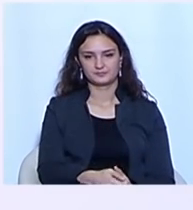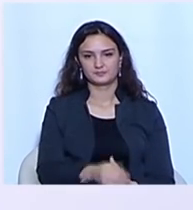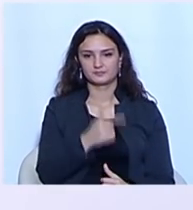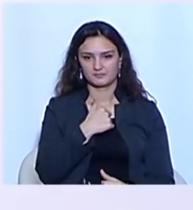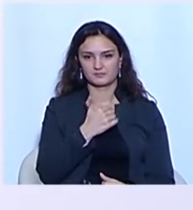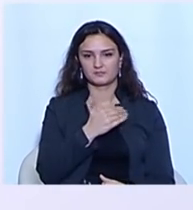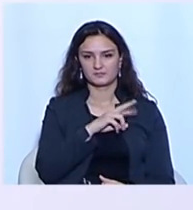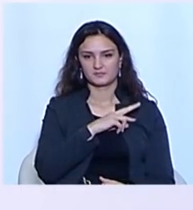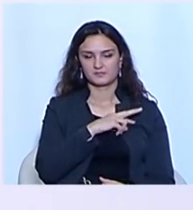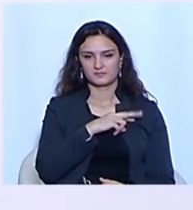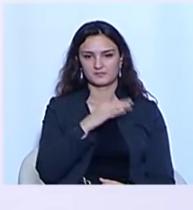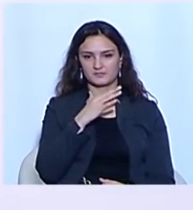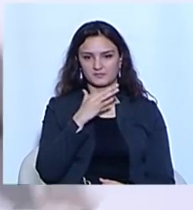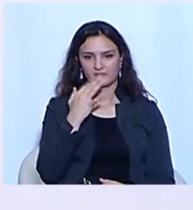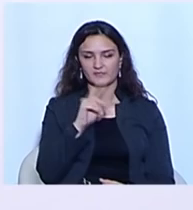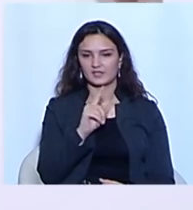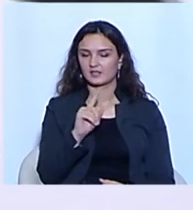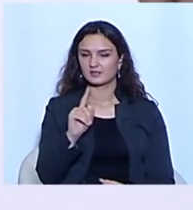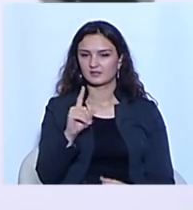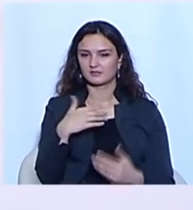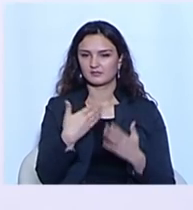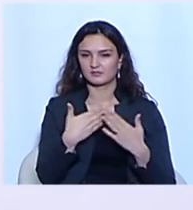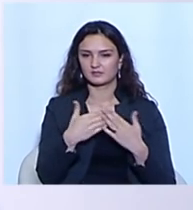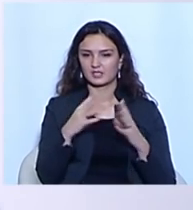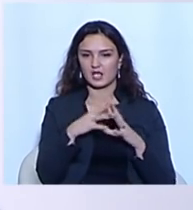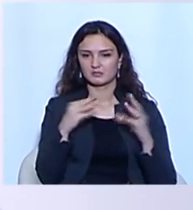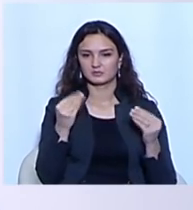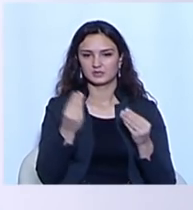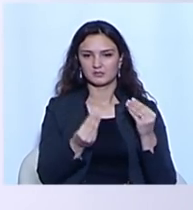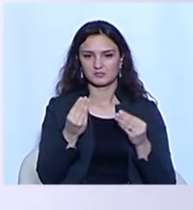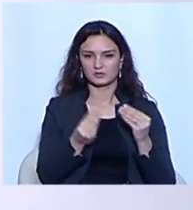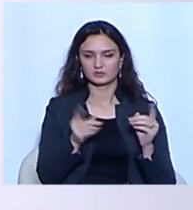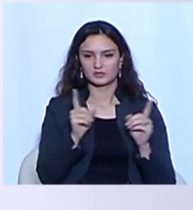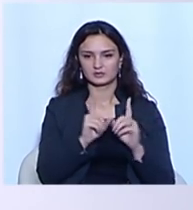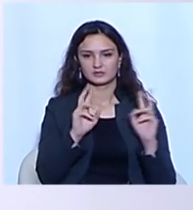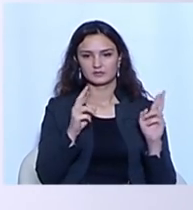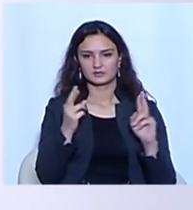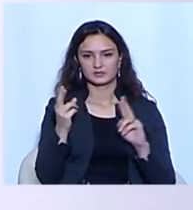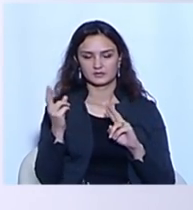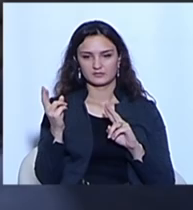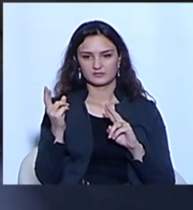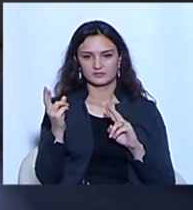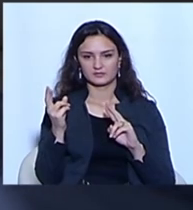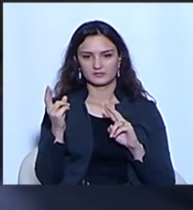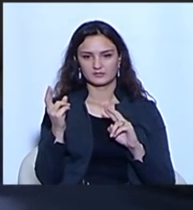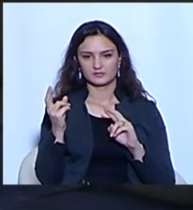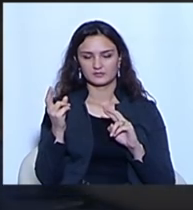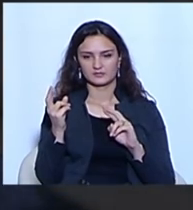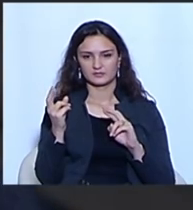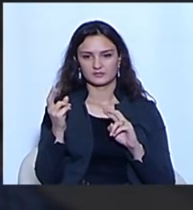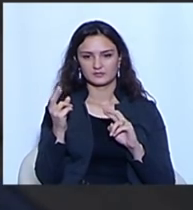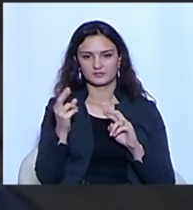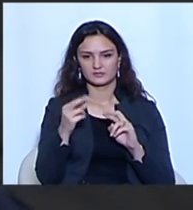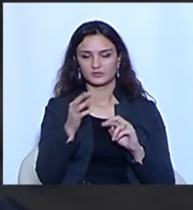მე მიყვარს ბევრი ამის კეთება, მაგალითად რაგბის თამაში, ასევე ცეკვა. ის მინდა რომ დიდი